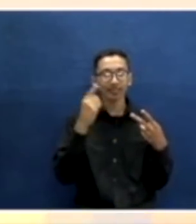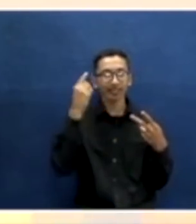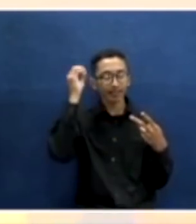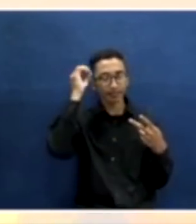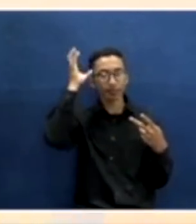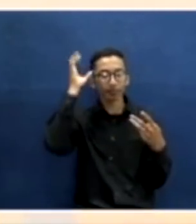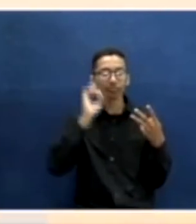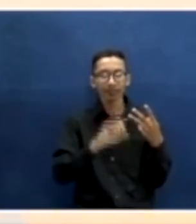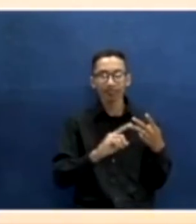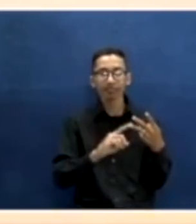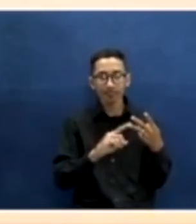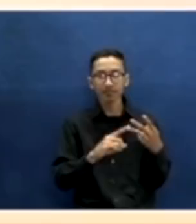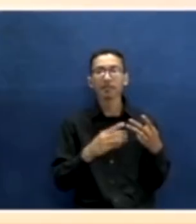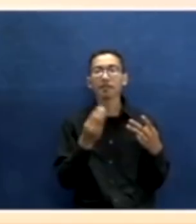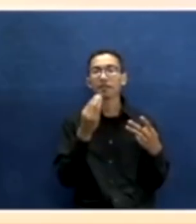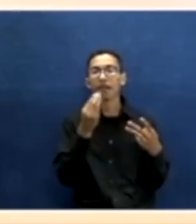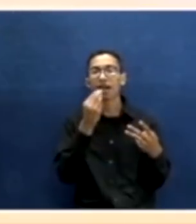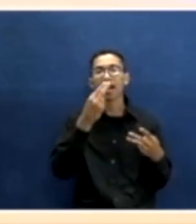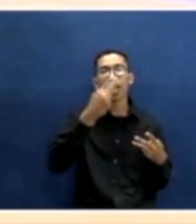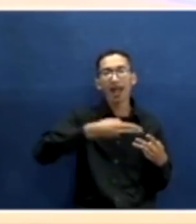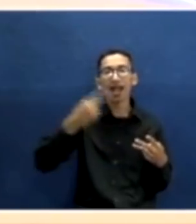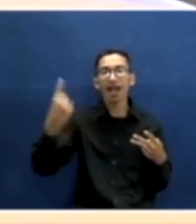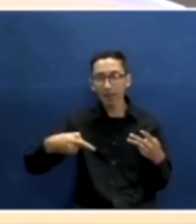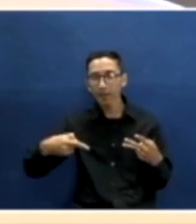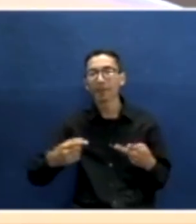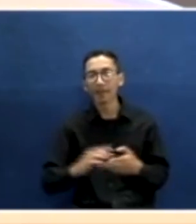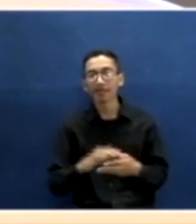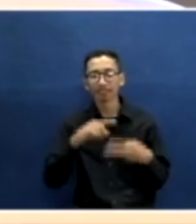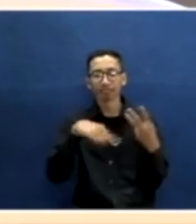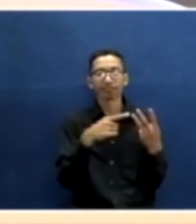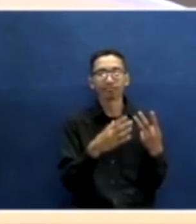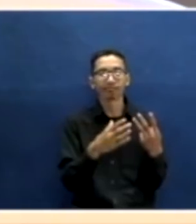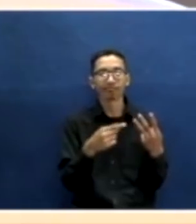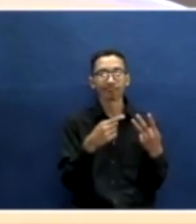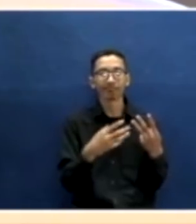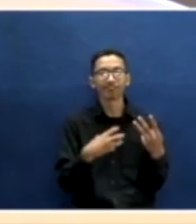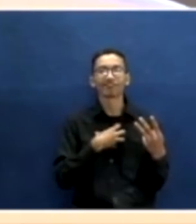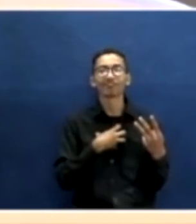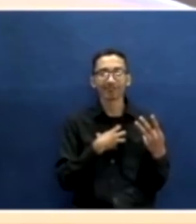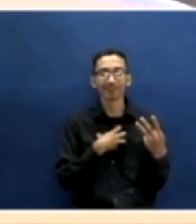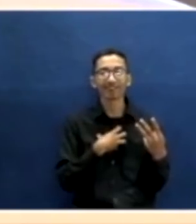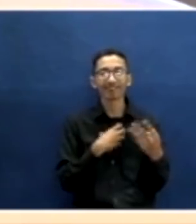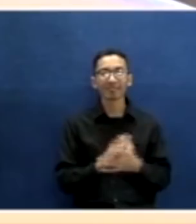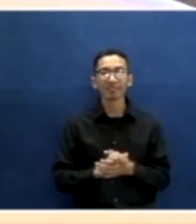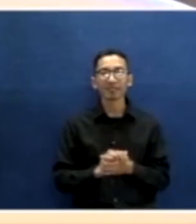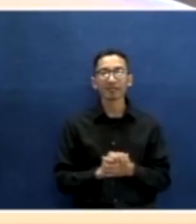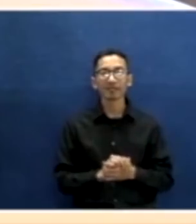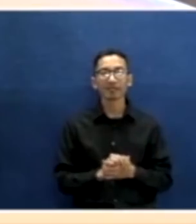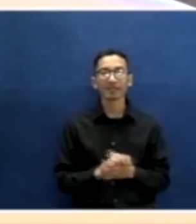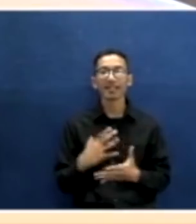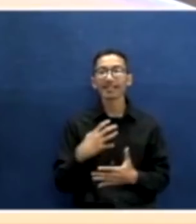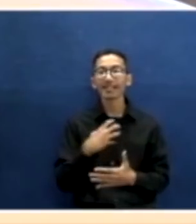mesjidnya di manapun dan siapapun kemudian menjadi komunitas Taklim nya kalau dia telah mengamalkan satu